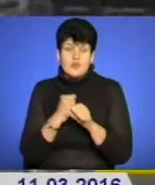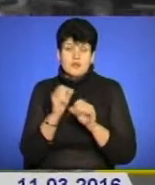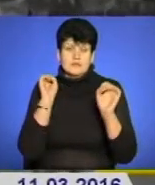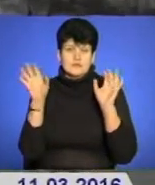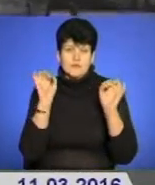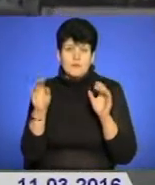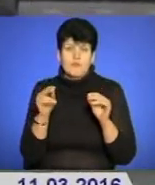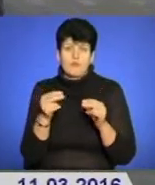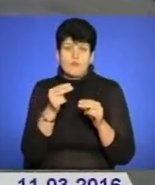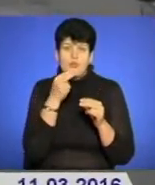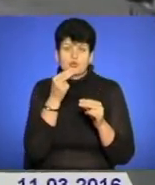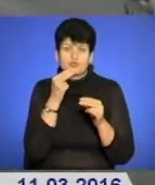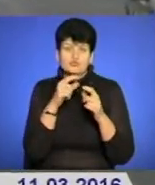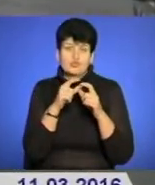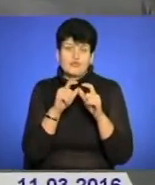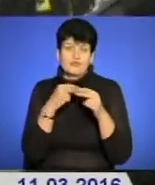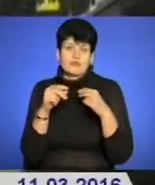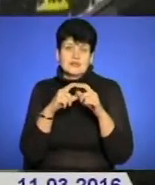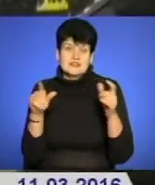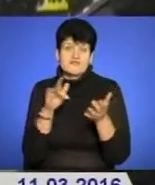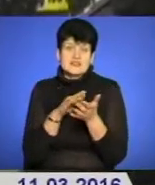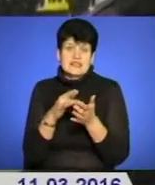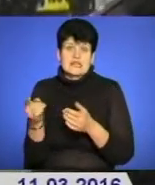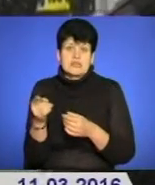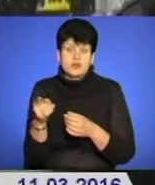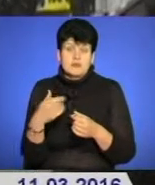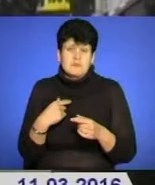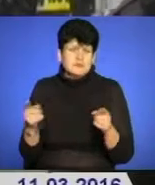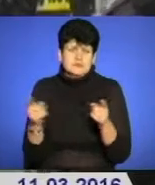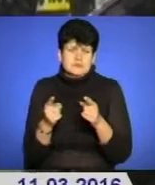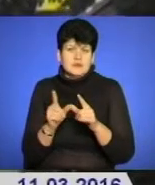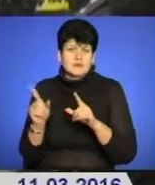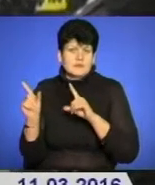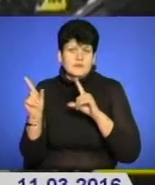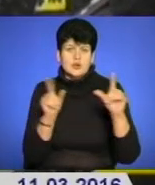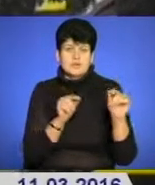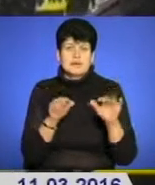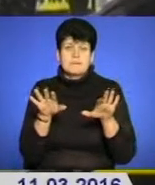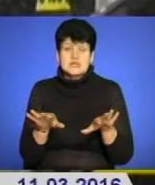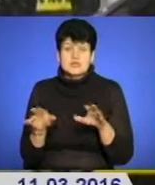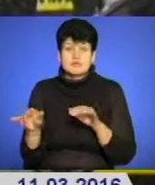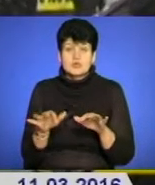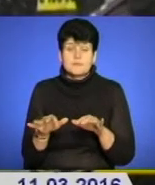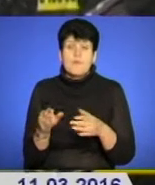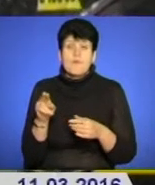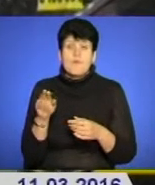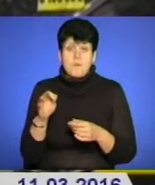з продуктової крамниці, що у центрі Тернополя. Нам як найкоротший термін було виїхано на місце події. По прибутті